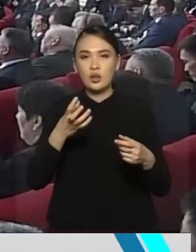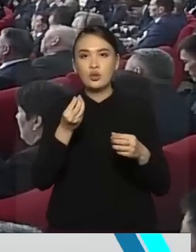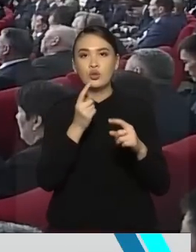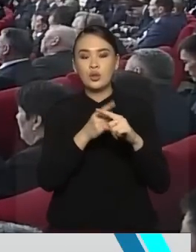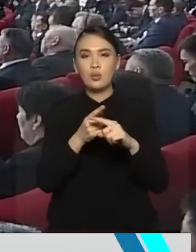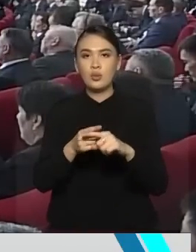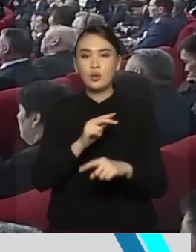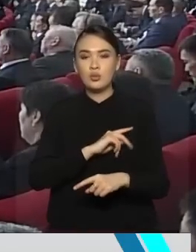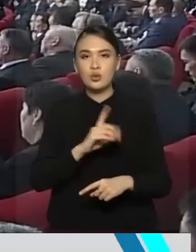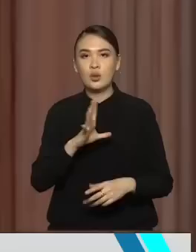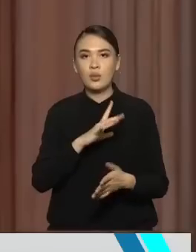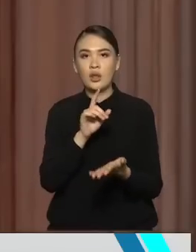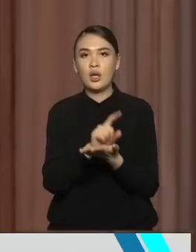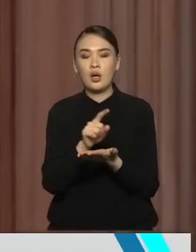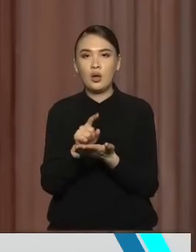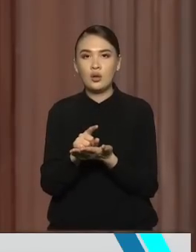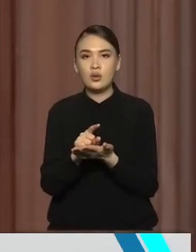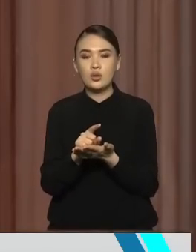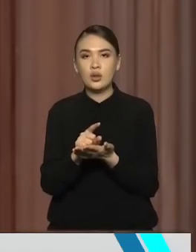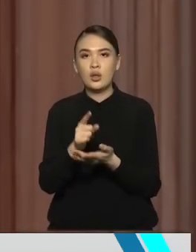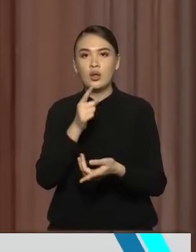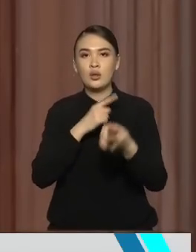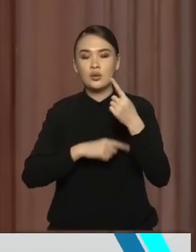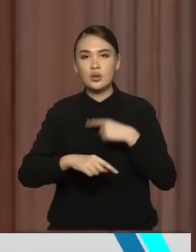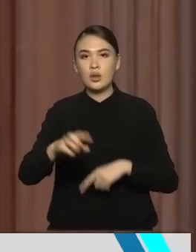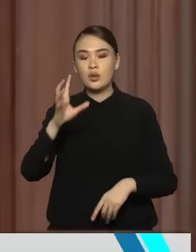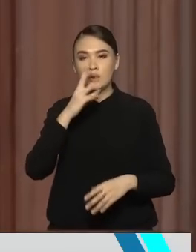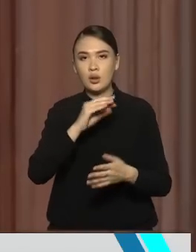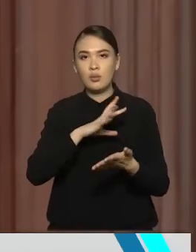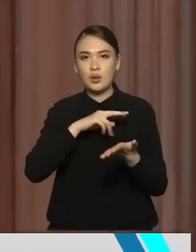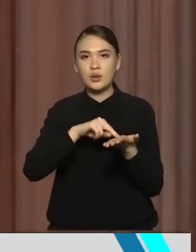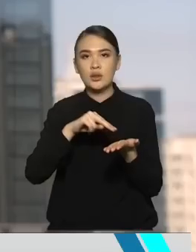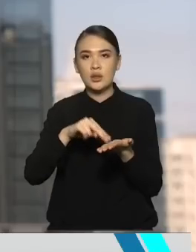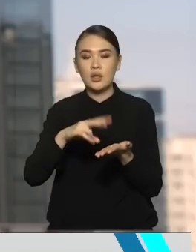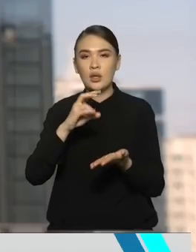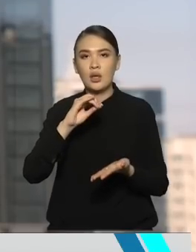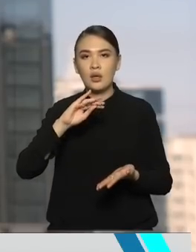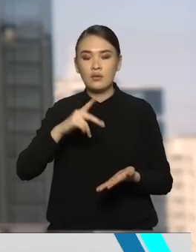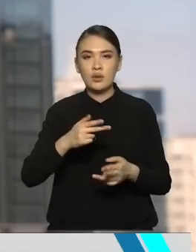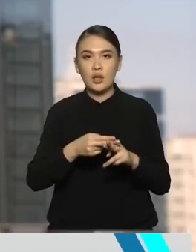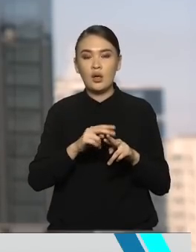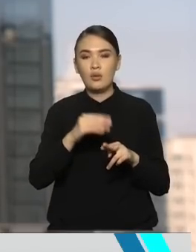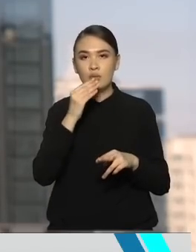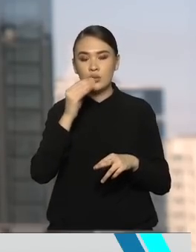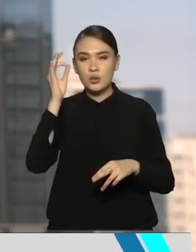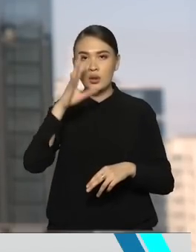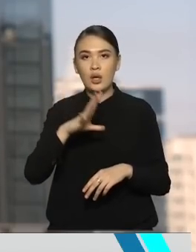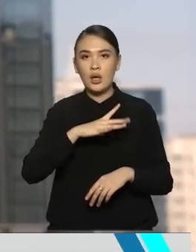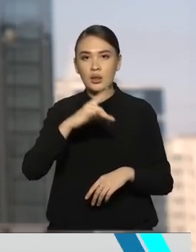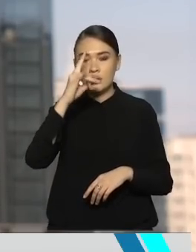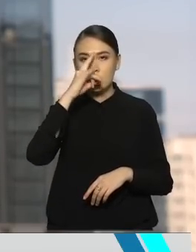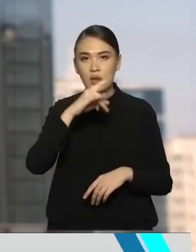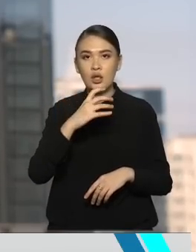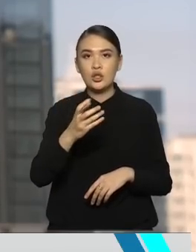по повышению налоговой отдачи для государства при пересмотре цен на нефтепродукты. Тоқаев табысты Қазақстаннан тауып